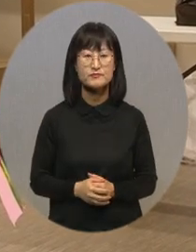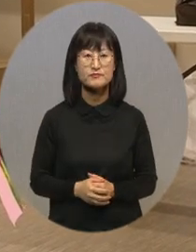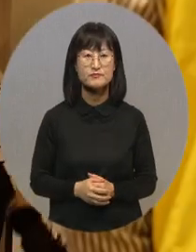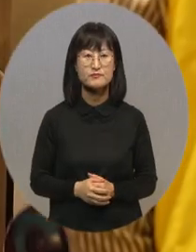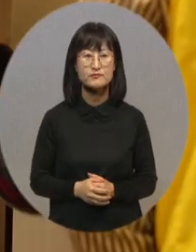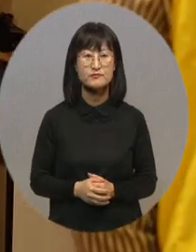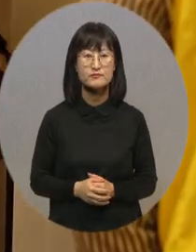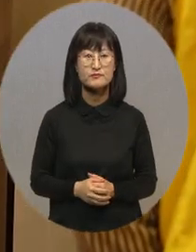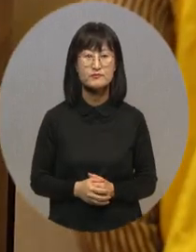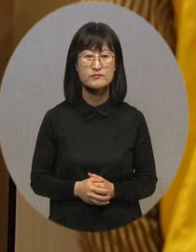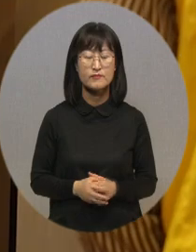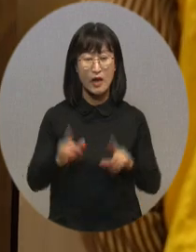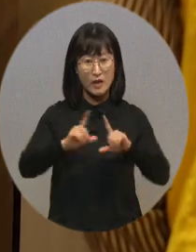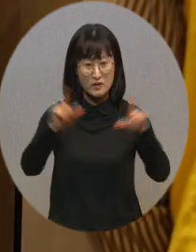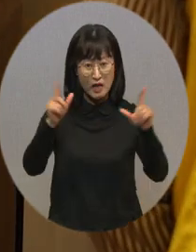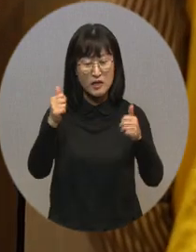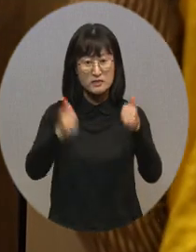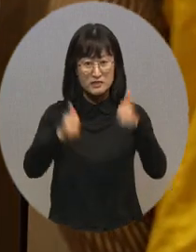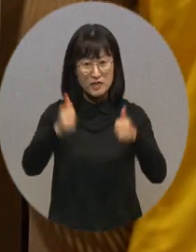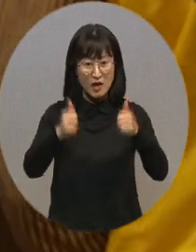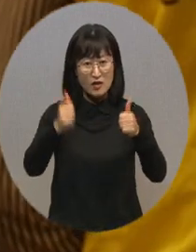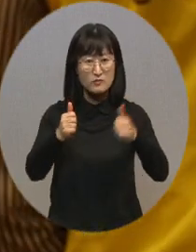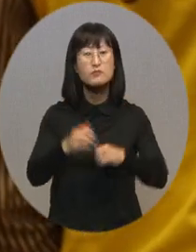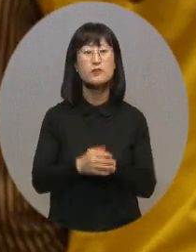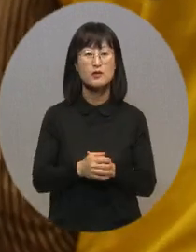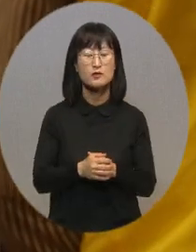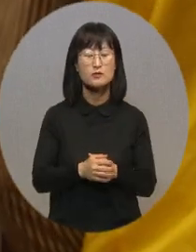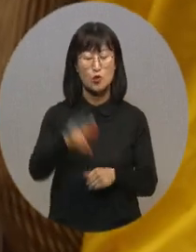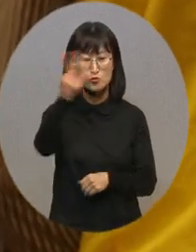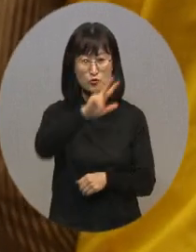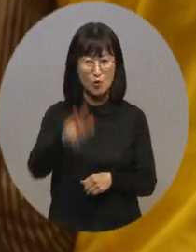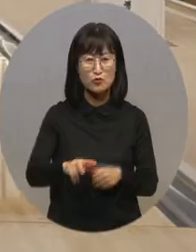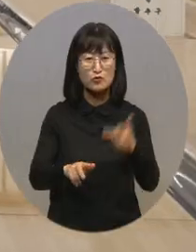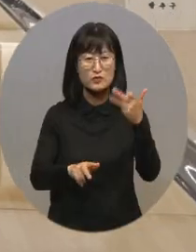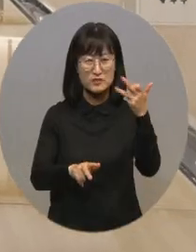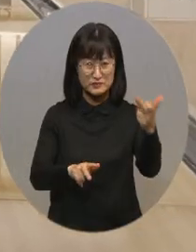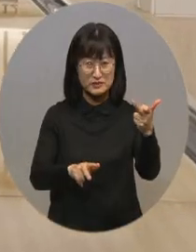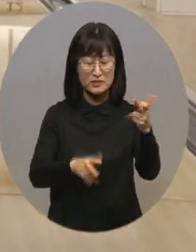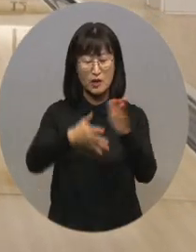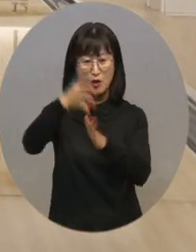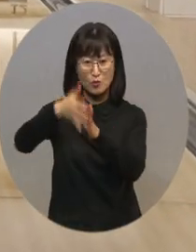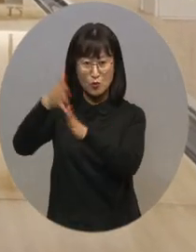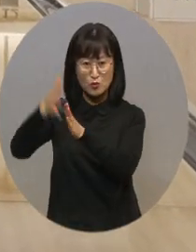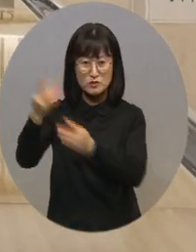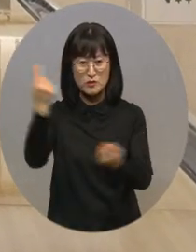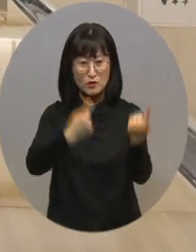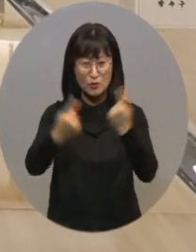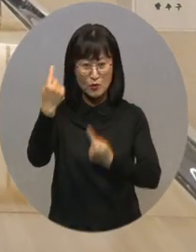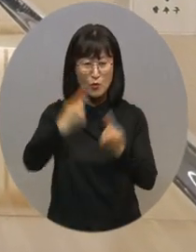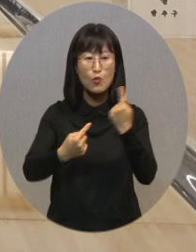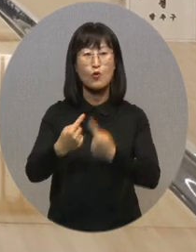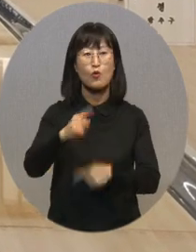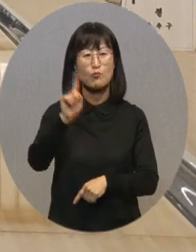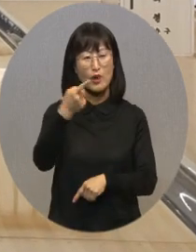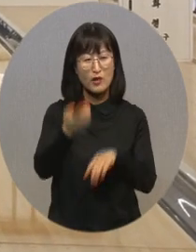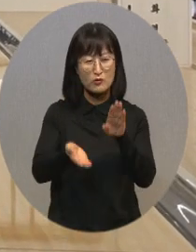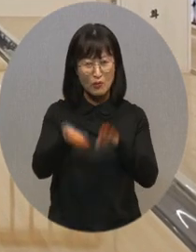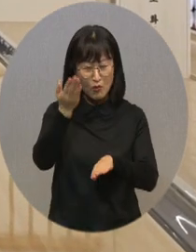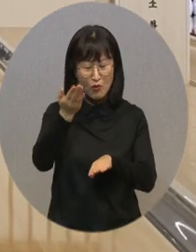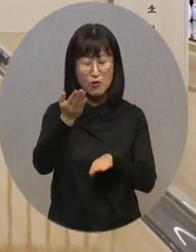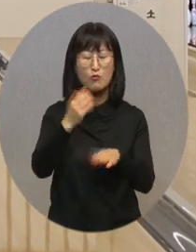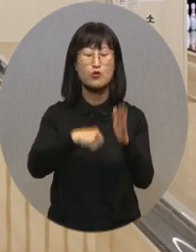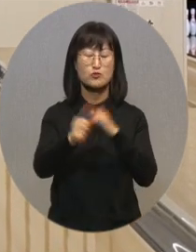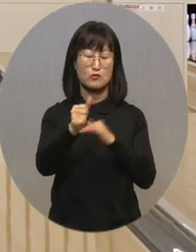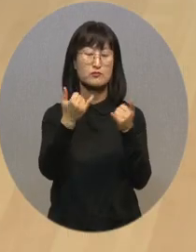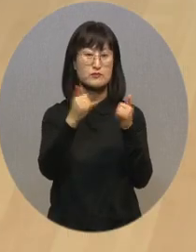열렸습니다. 이날 대회는 전국 17개 시도에서 모인 100여 명의 대표 선수들이 그동안 갈고 닦은 자신의